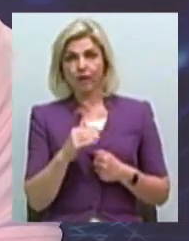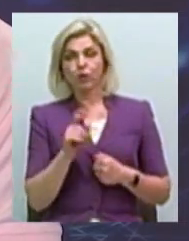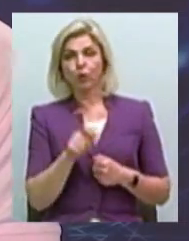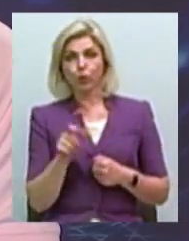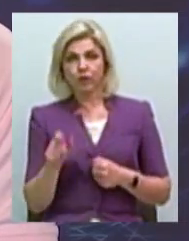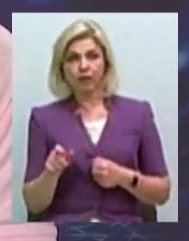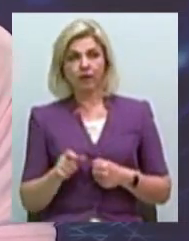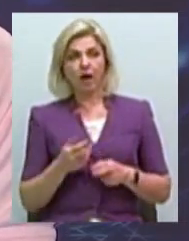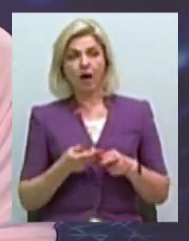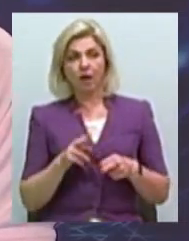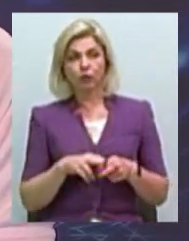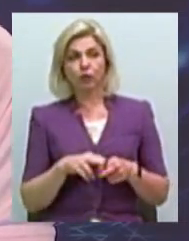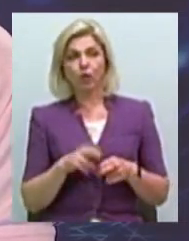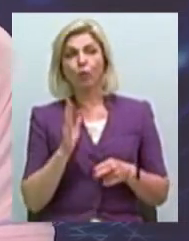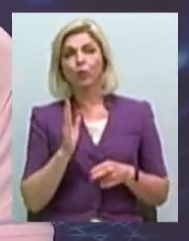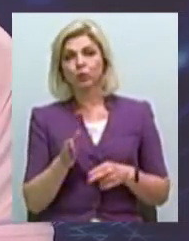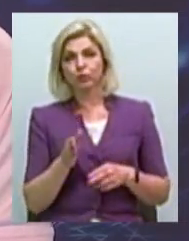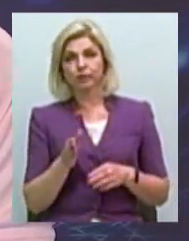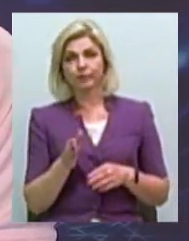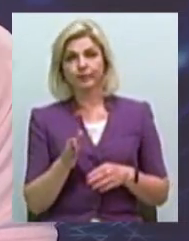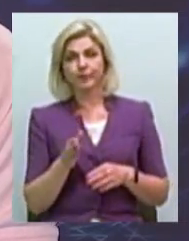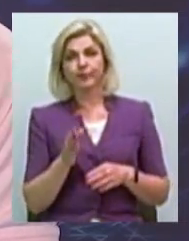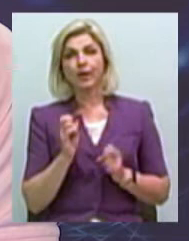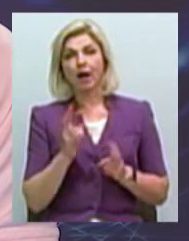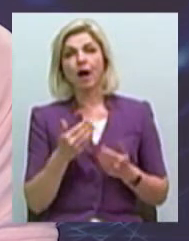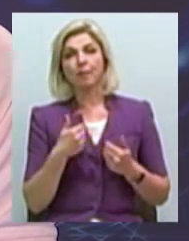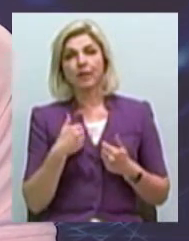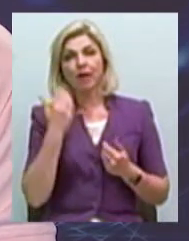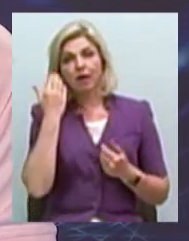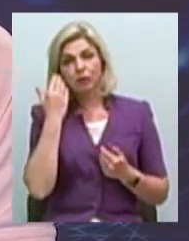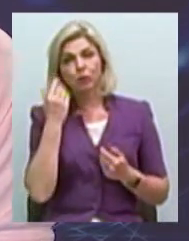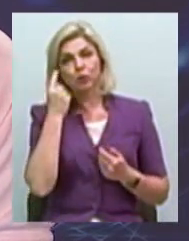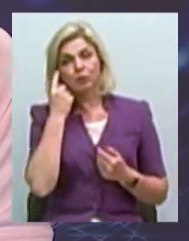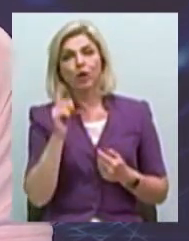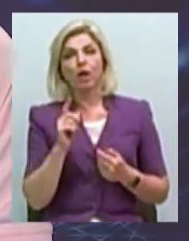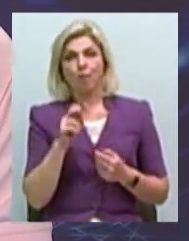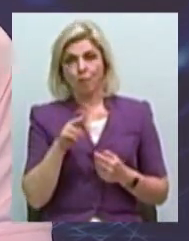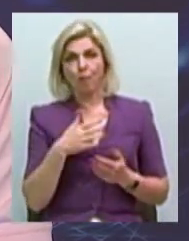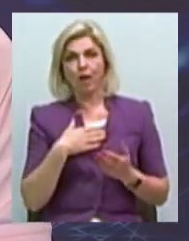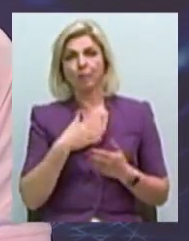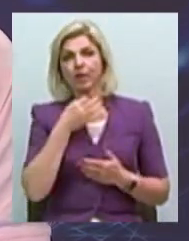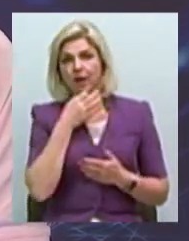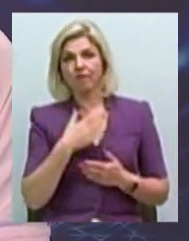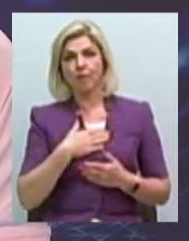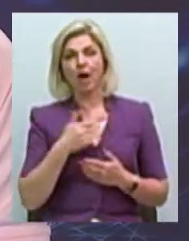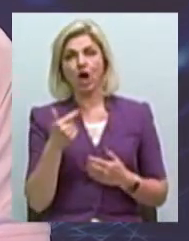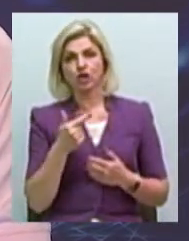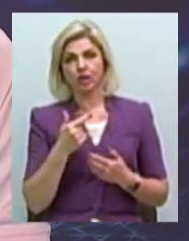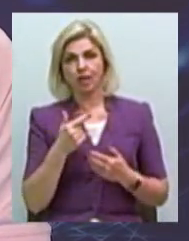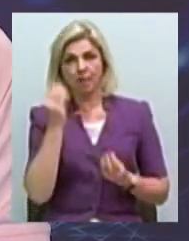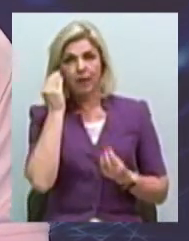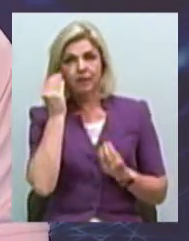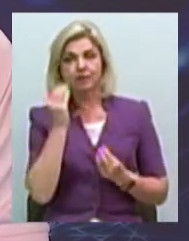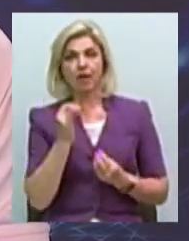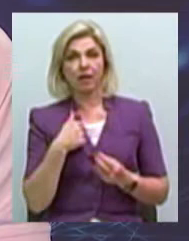людей, которые, как бы, будут, как мне казалось, подходить по моему нраву, по моей гражданской позиции. И